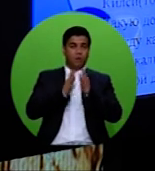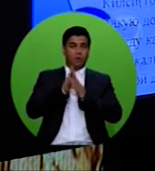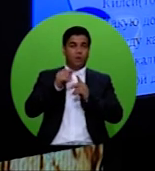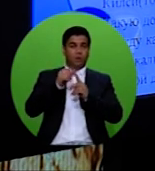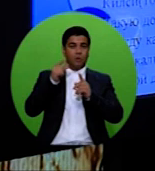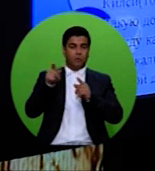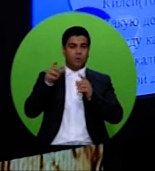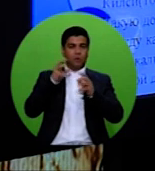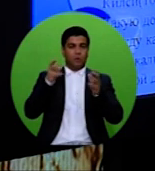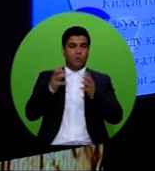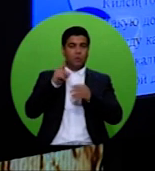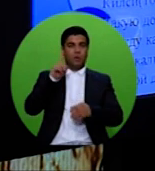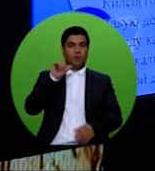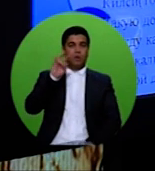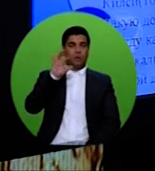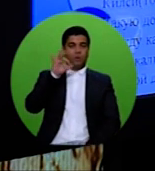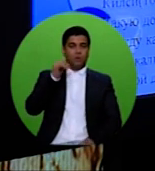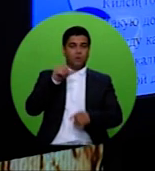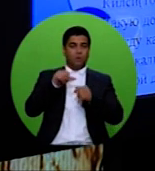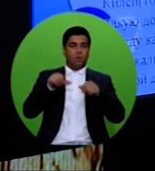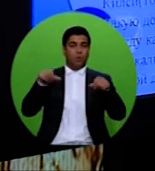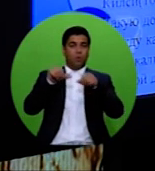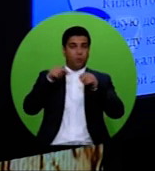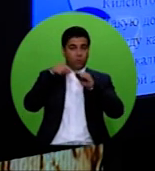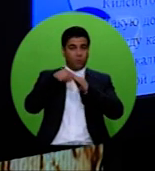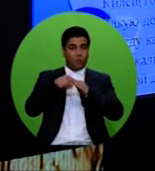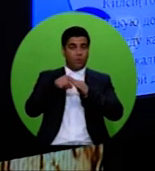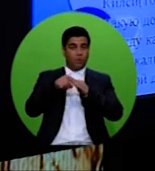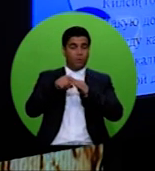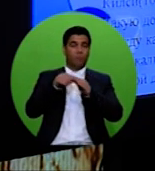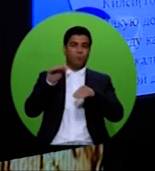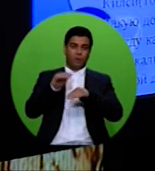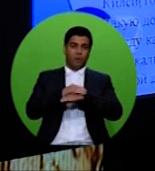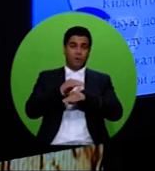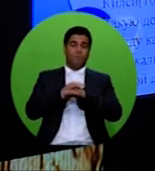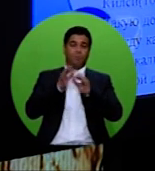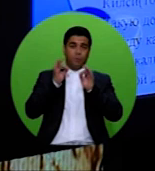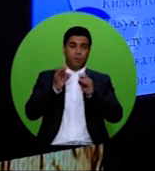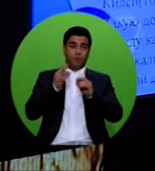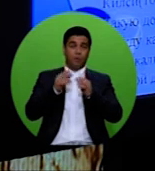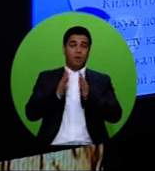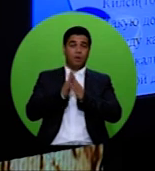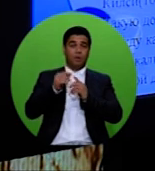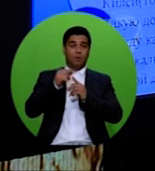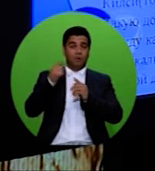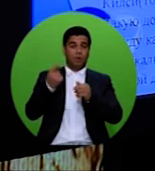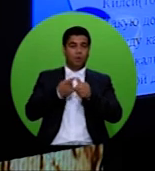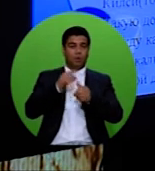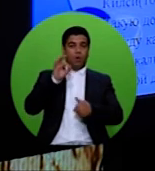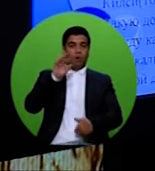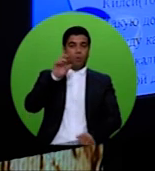которое охраняется в Заравшанском заповеднике, это, молодцы, правильно, растение